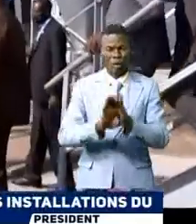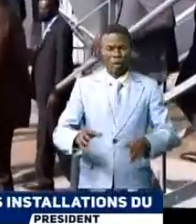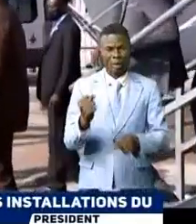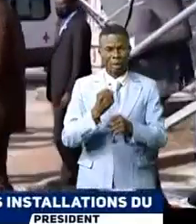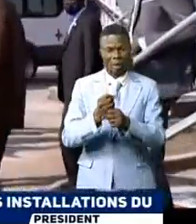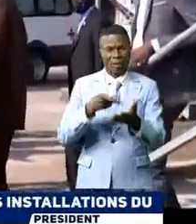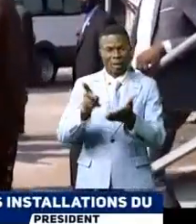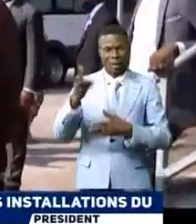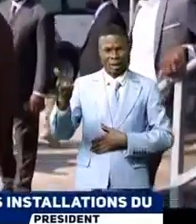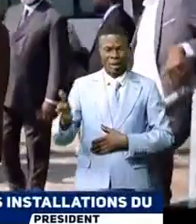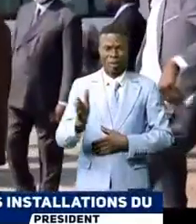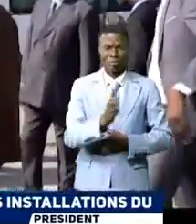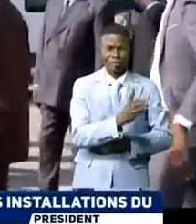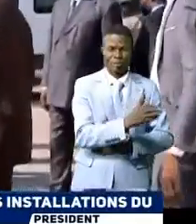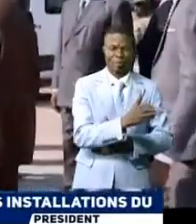conditions salariales.